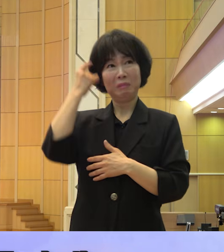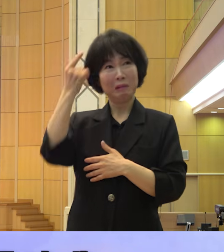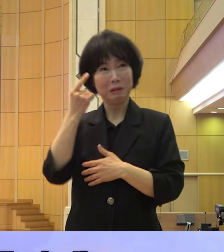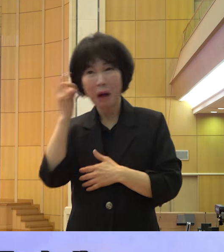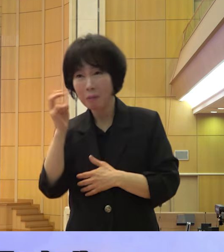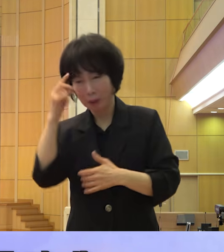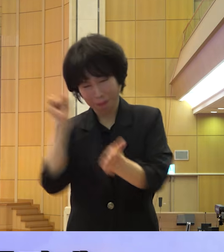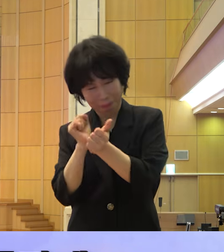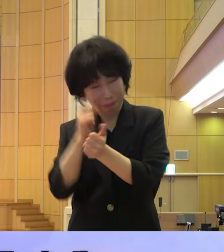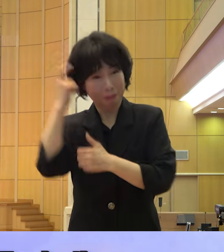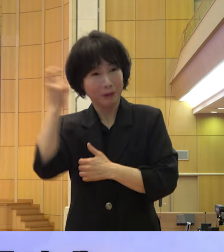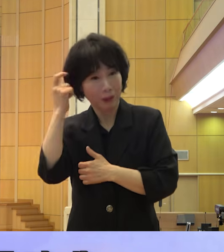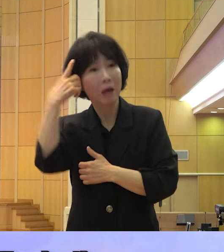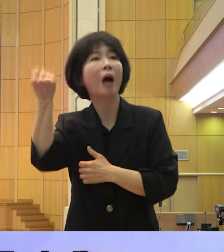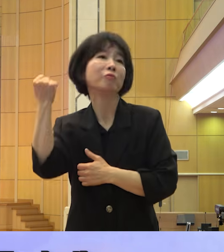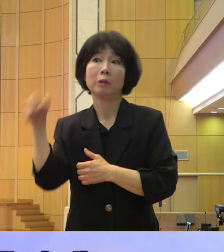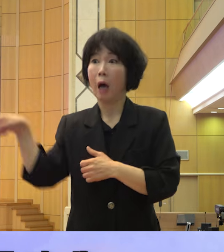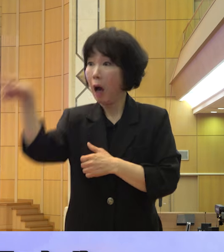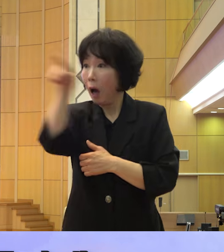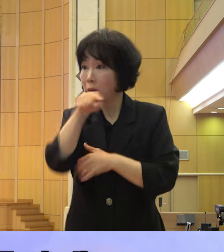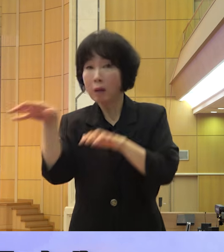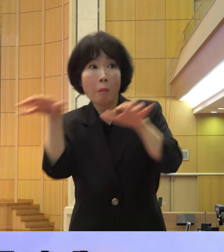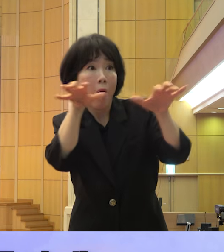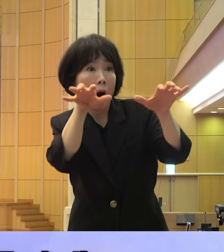이제는. 그렇게 봤지만